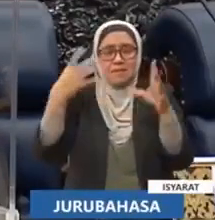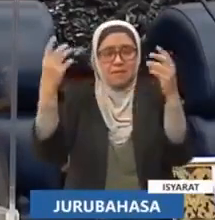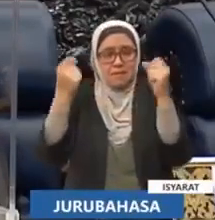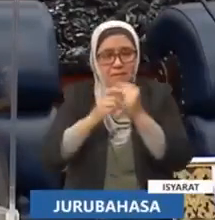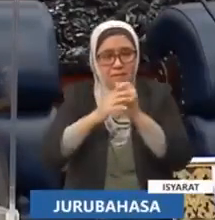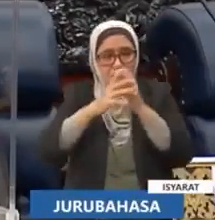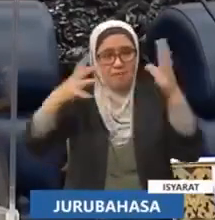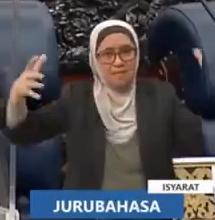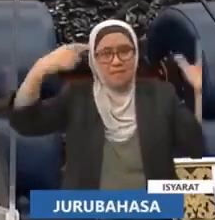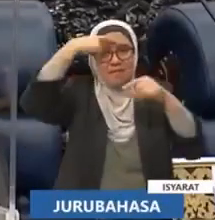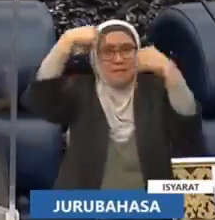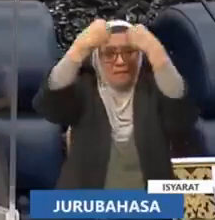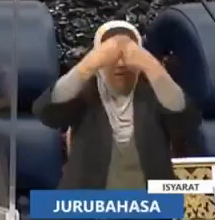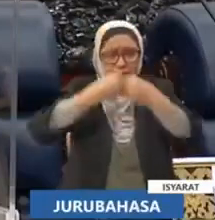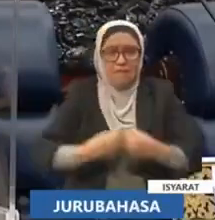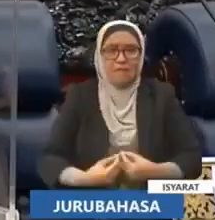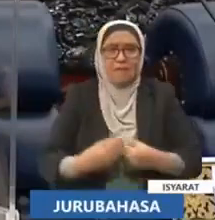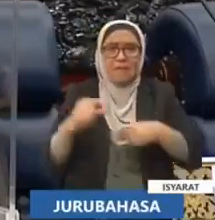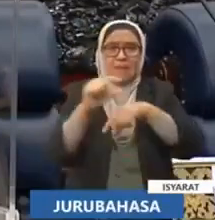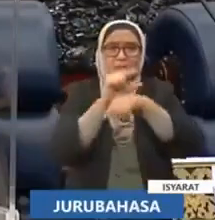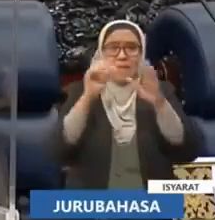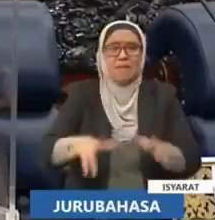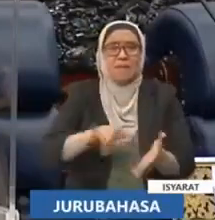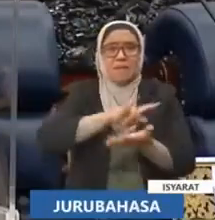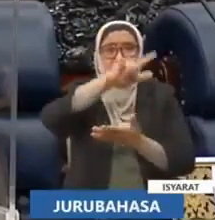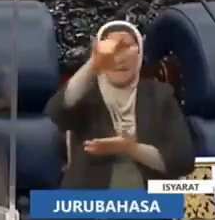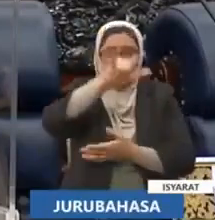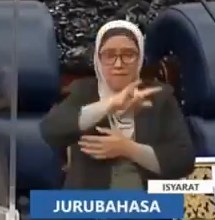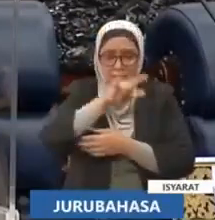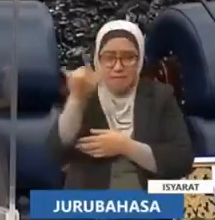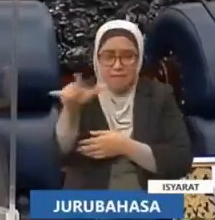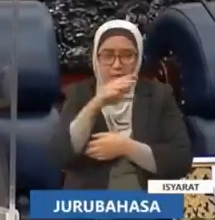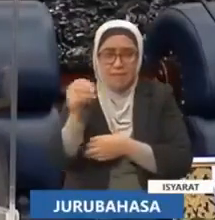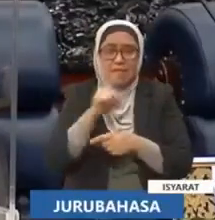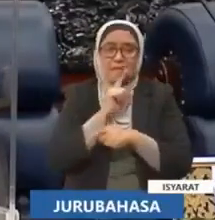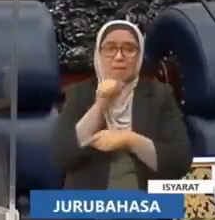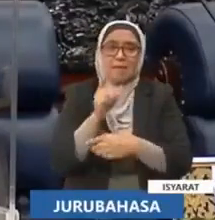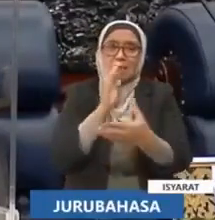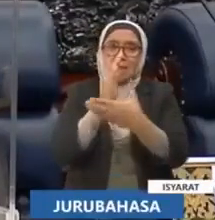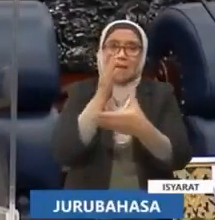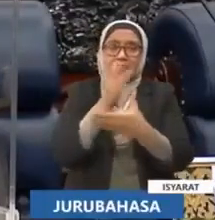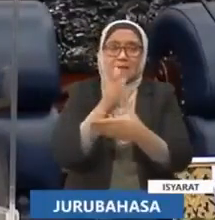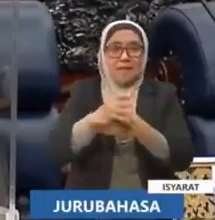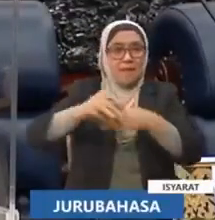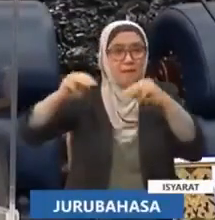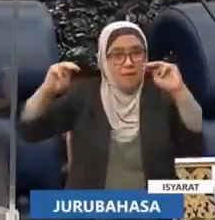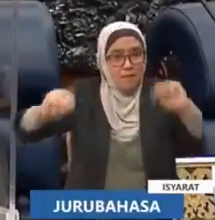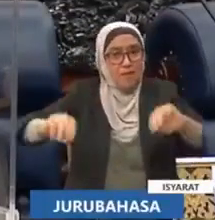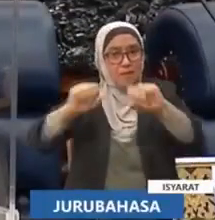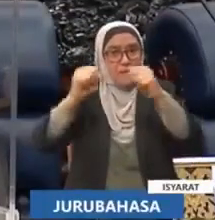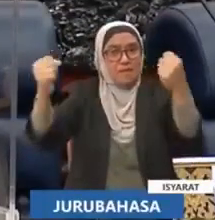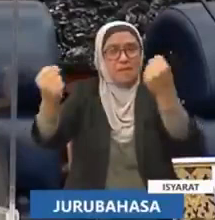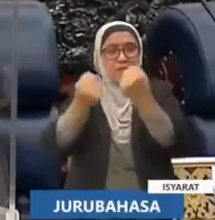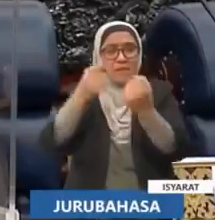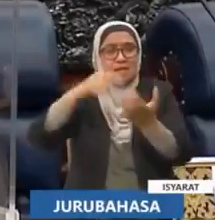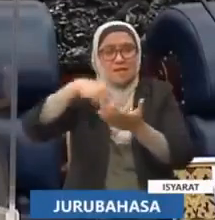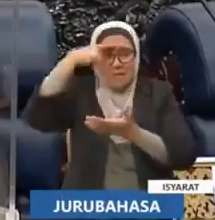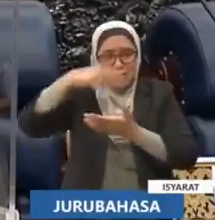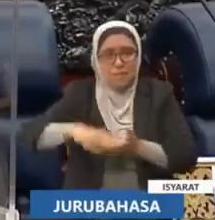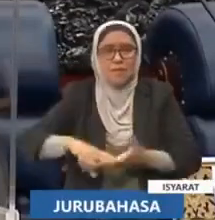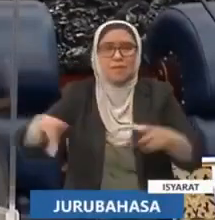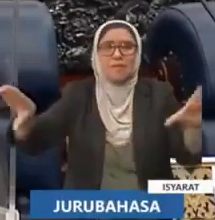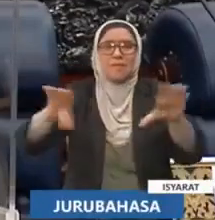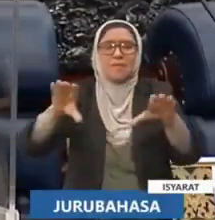trafik penumpang udara domestik yang secara langsung telah menjaskan kemampuan syarikat penerbangan untuk mempraktikkan konsep cross-subsidization